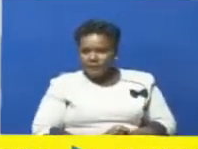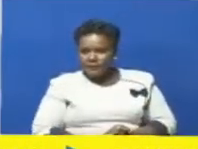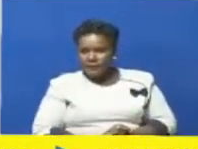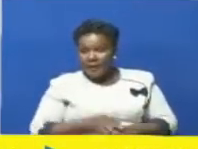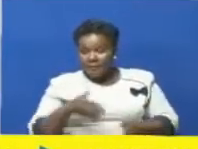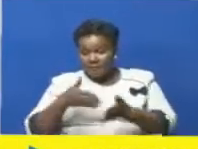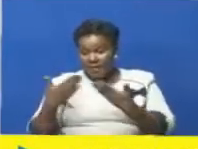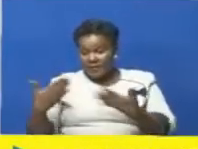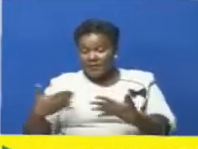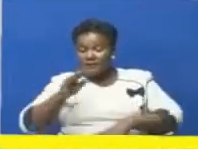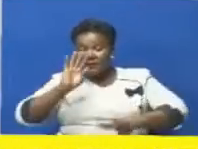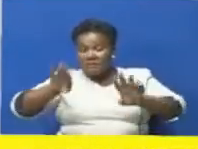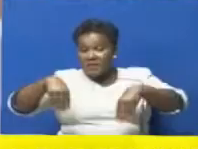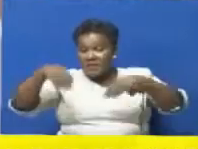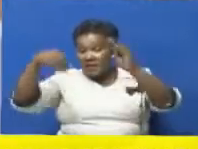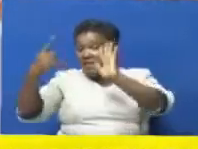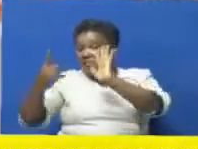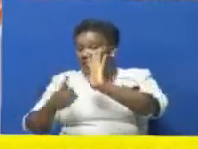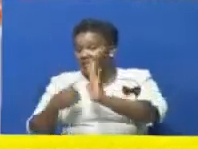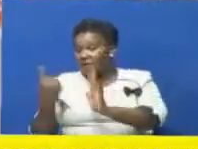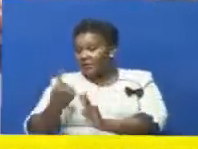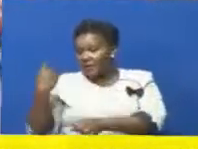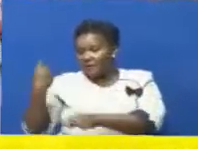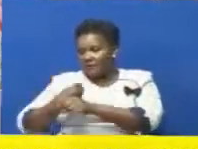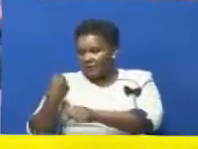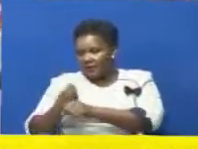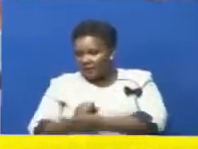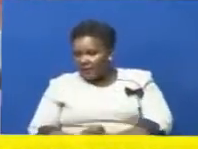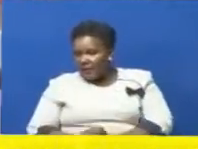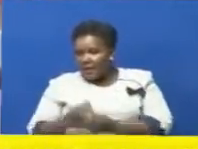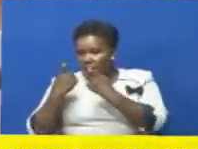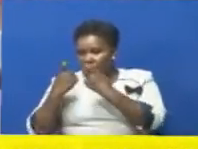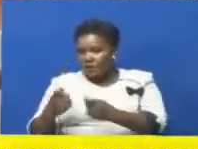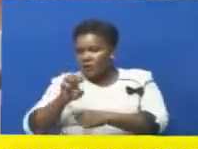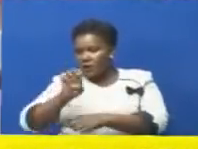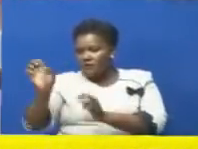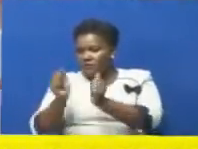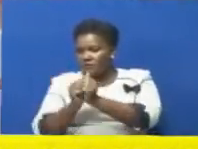mpaka sasa, kiasi cha korosho kilo